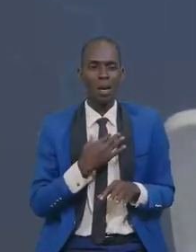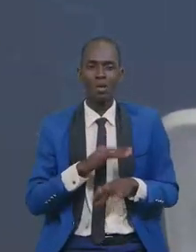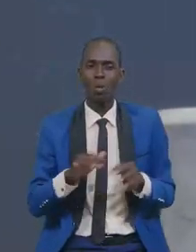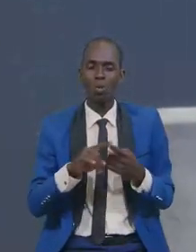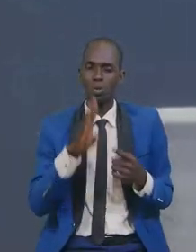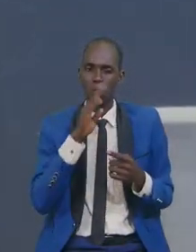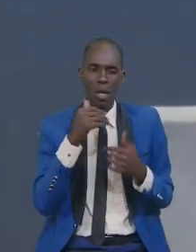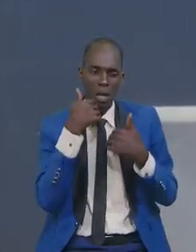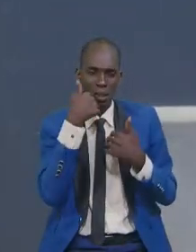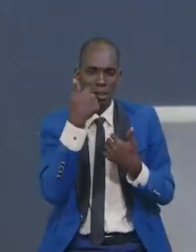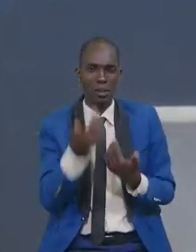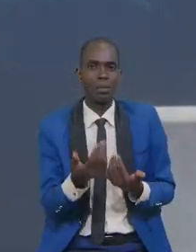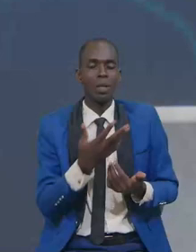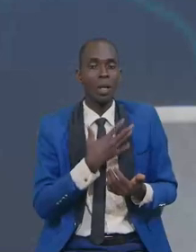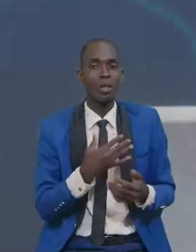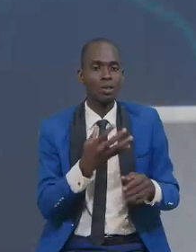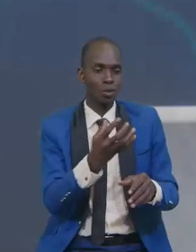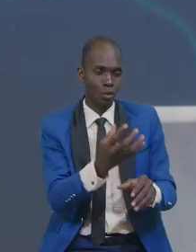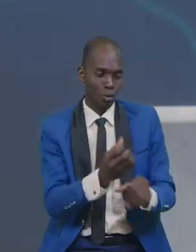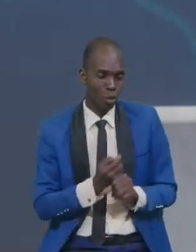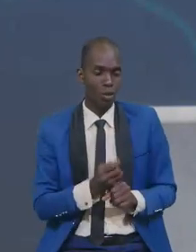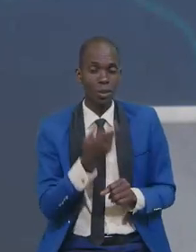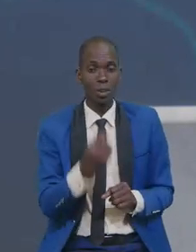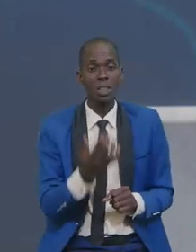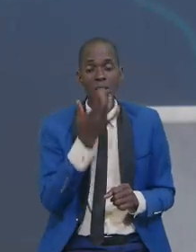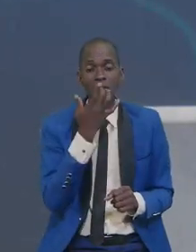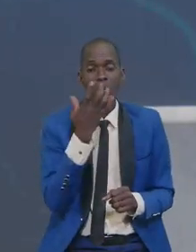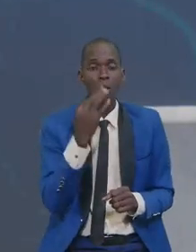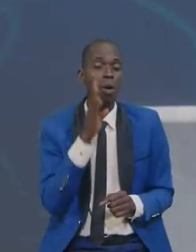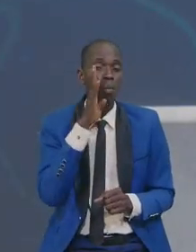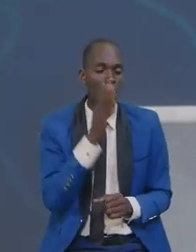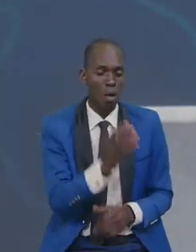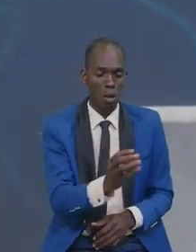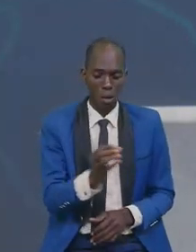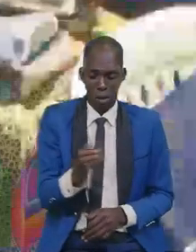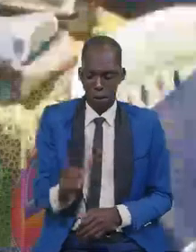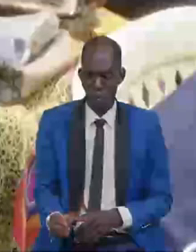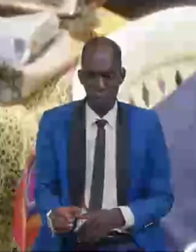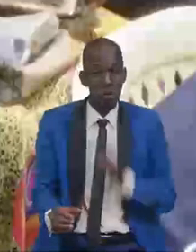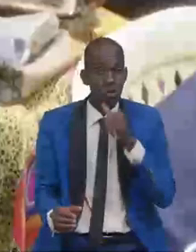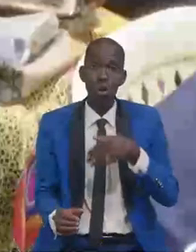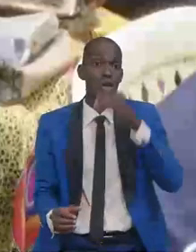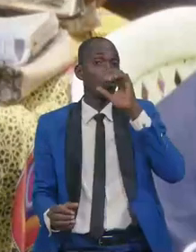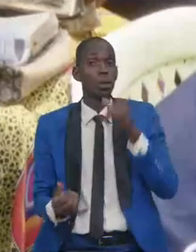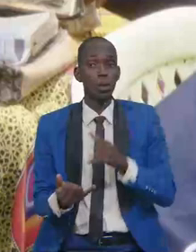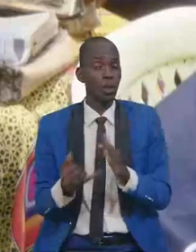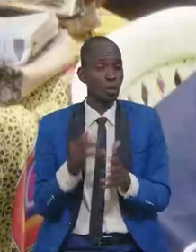boivent. Et tu fais semblant de ne pas boire. Mais tu verses ça dans ton verre quand même. Et tu tiens le verre. Est-ce que ce